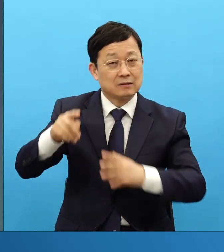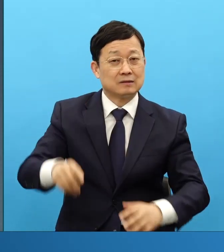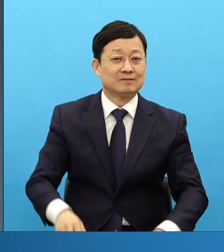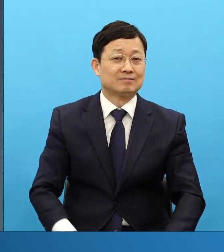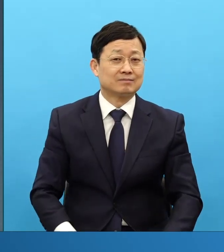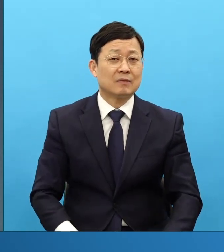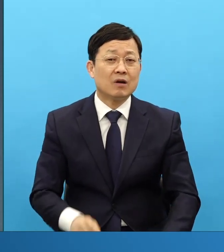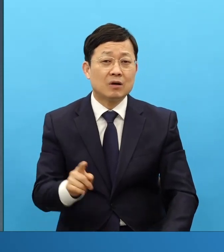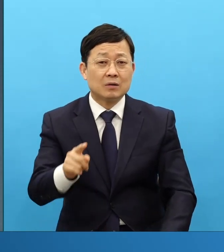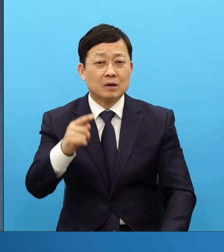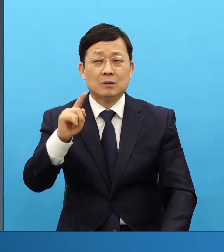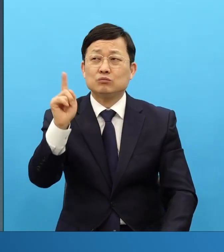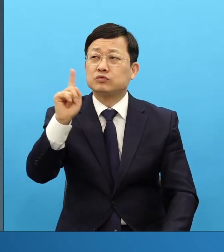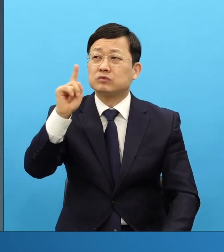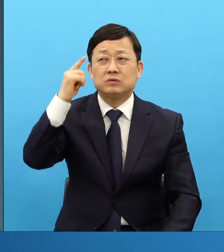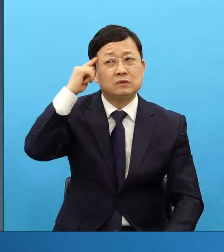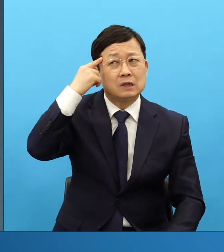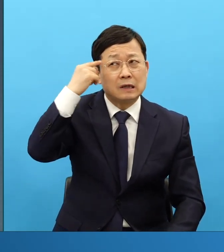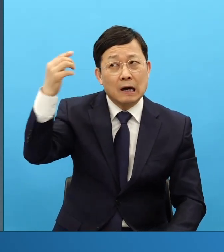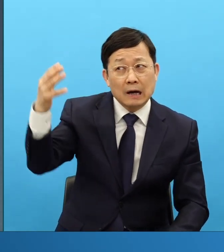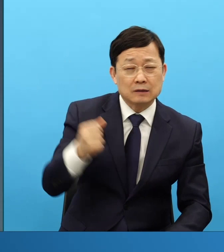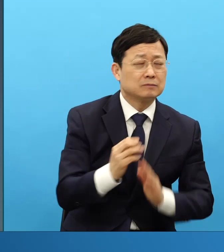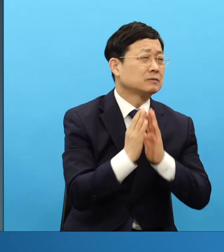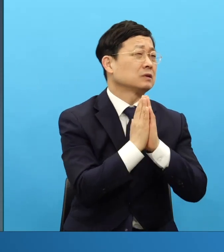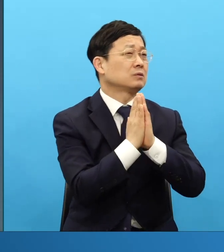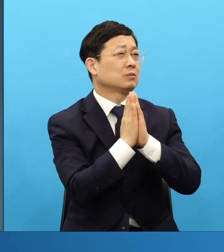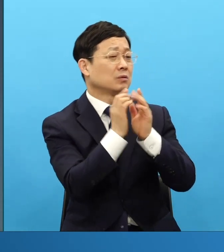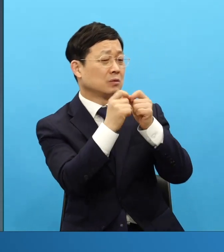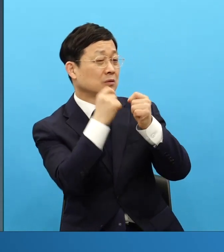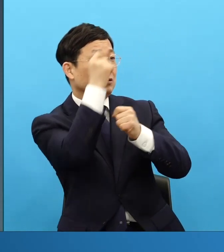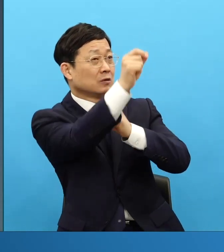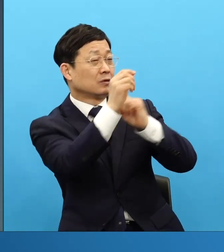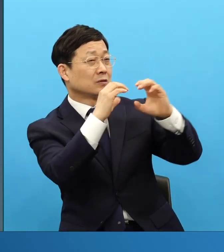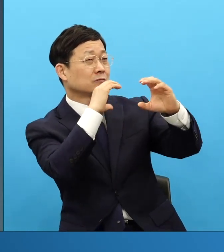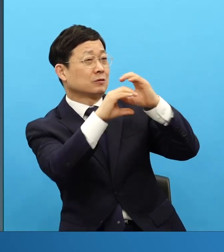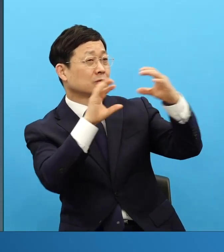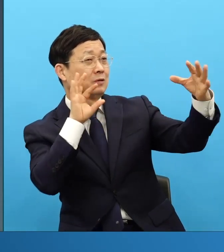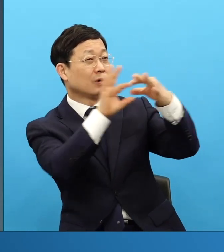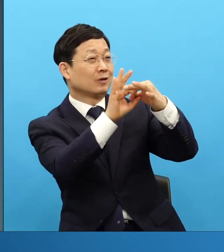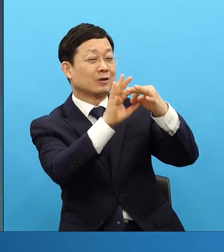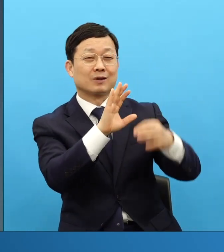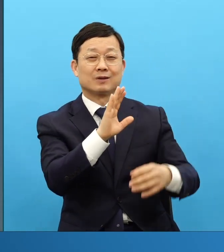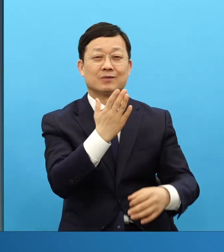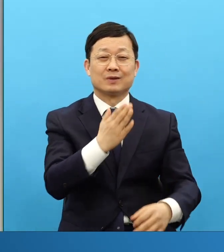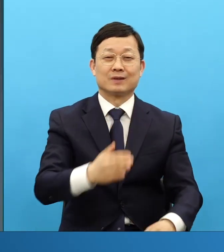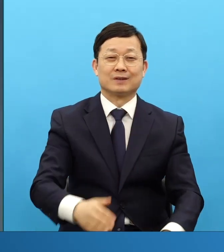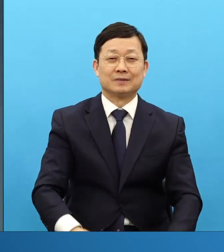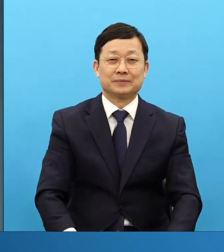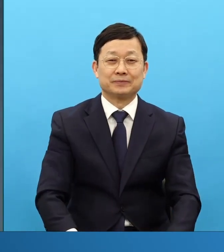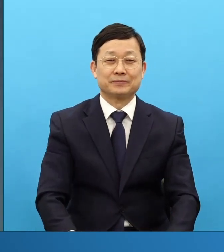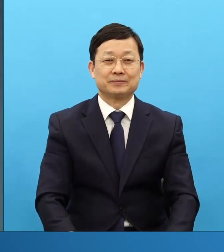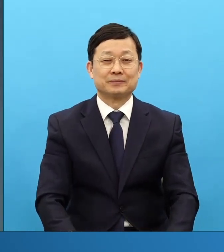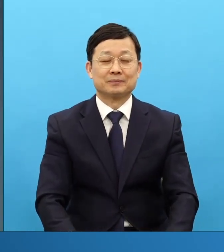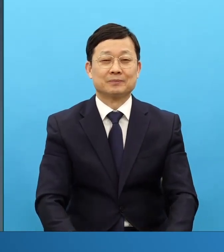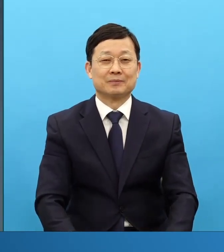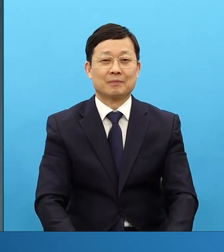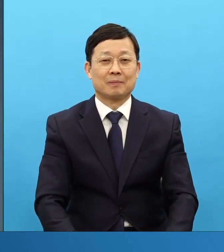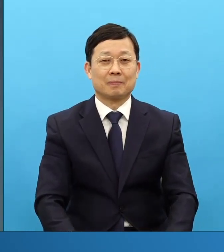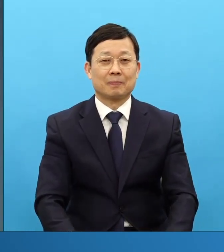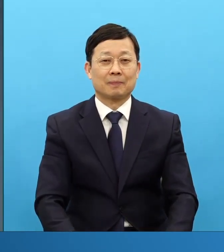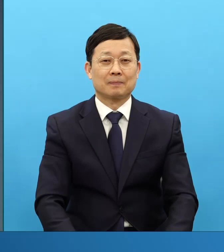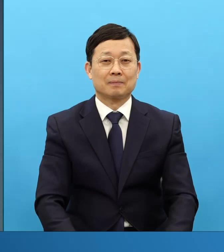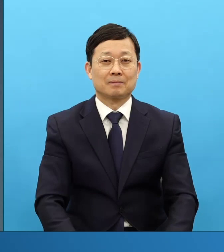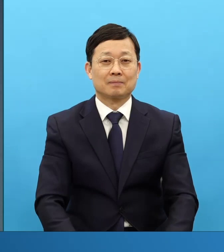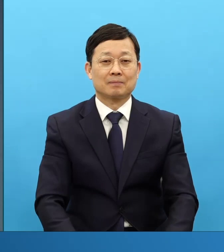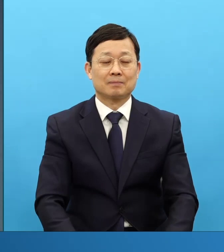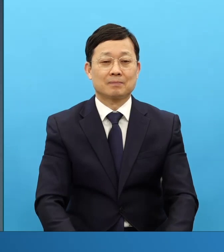기도하냐에 따라서 반드시 영원한 거하고 연결되게 돼 And so 있습니다. depending on what kind of thoughts you have and how you pray with that, it gets connected to the eternal 쉽게 말하면 things.